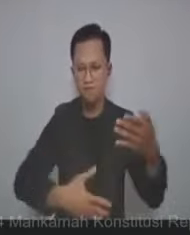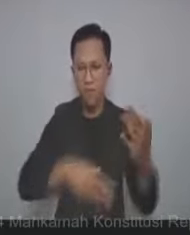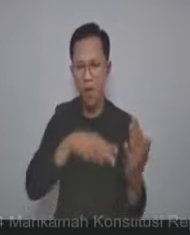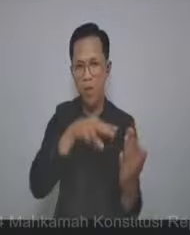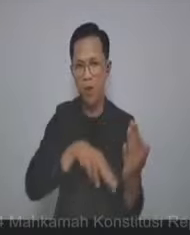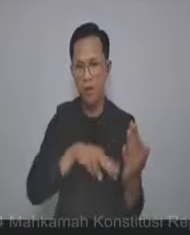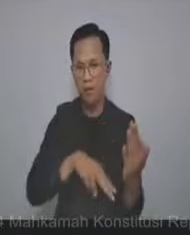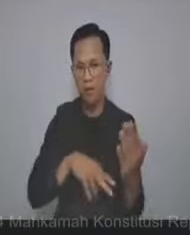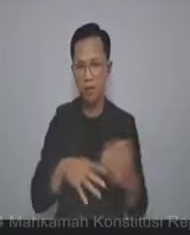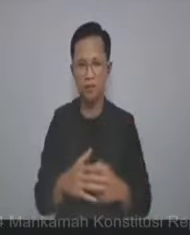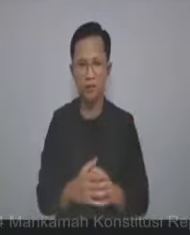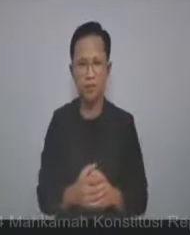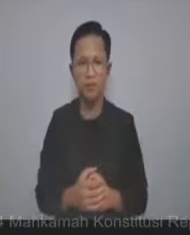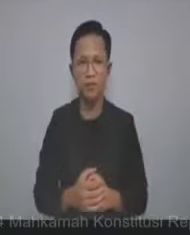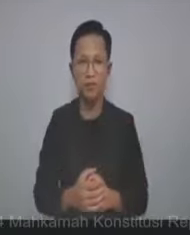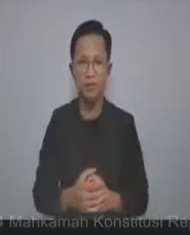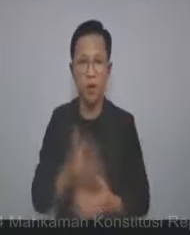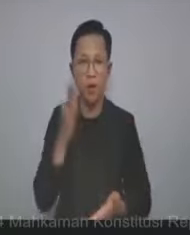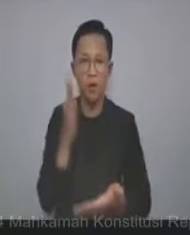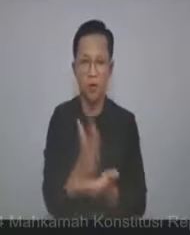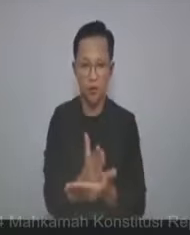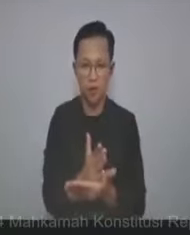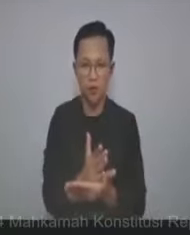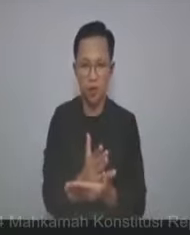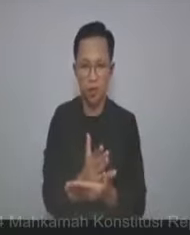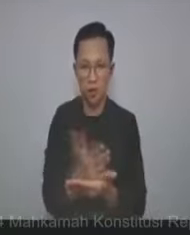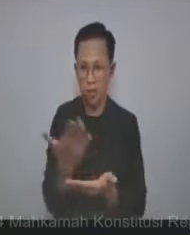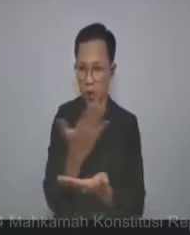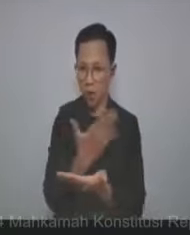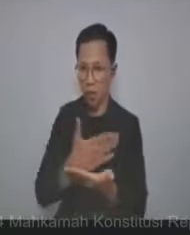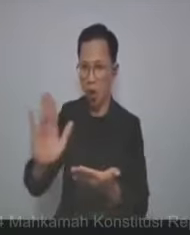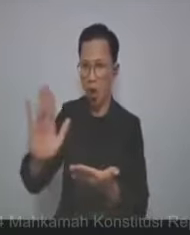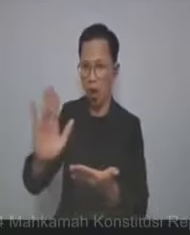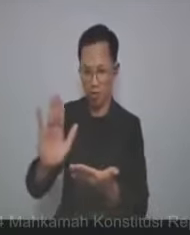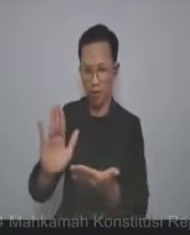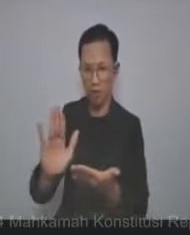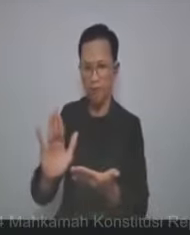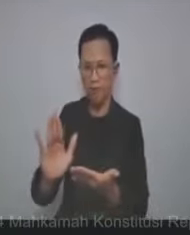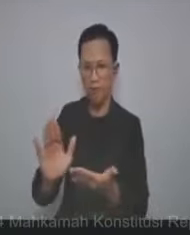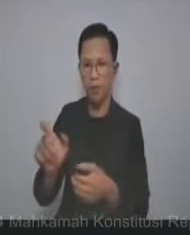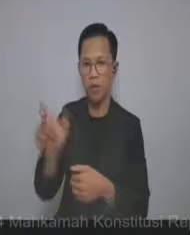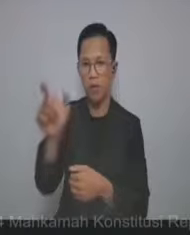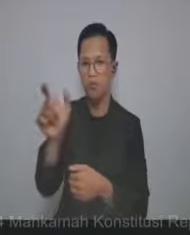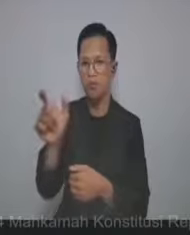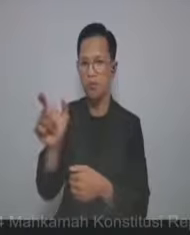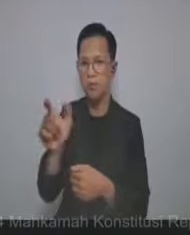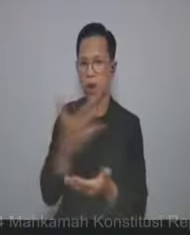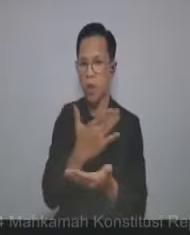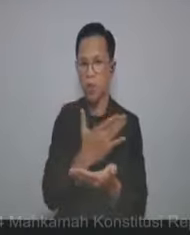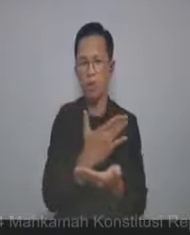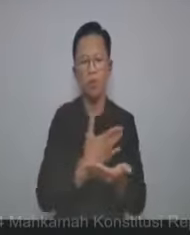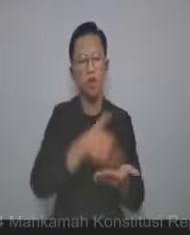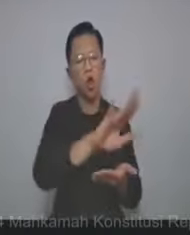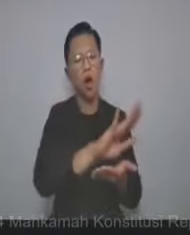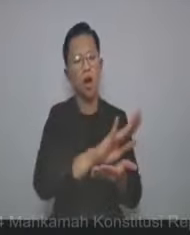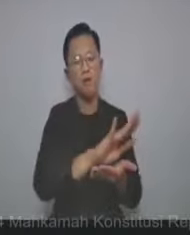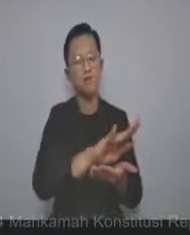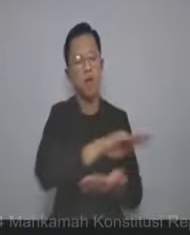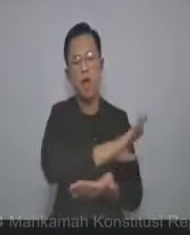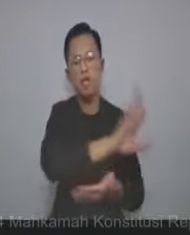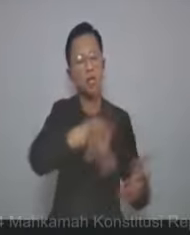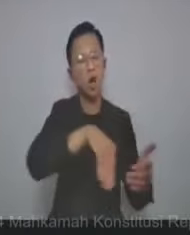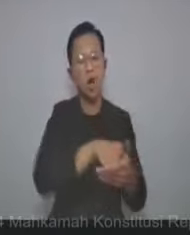ili dalam Eksepsi menolak Eksepsi termohon dan pihak terkait untuk seluruhnya